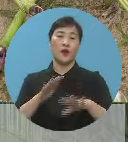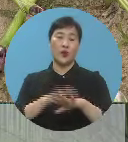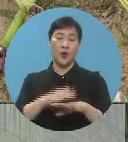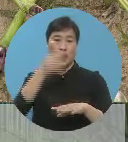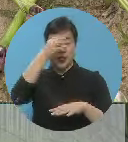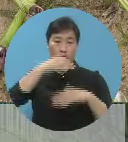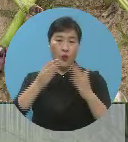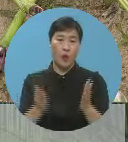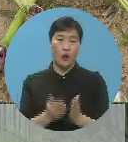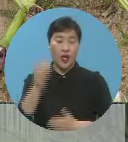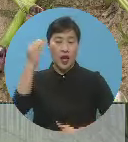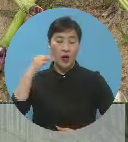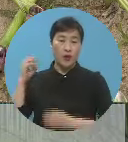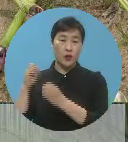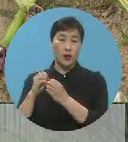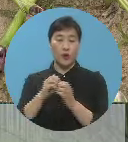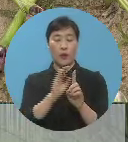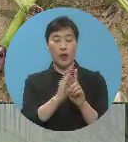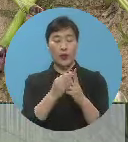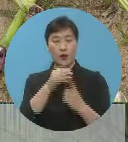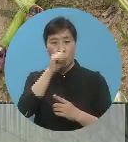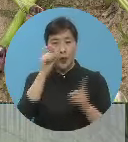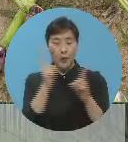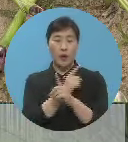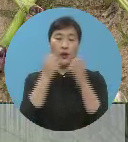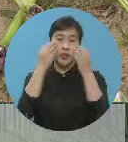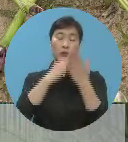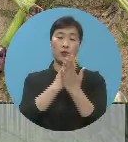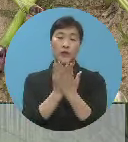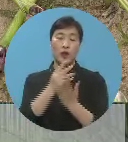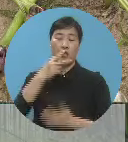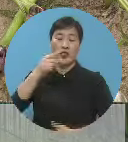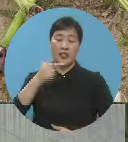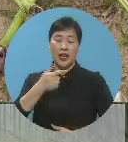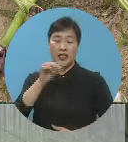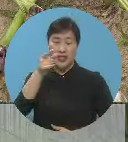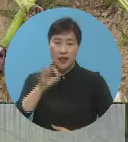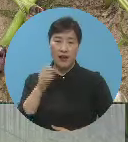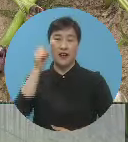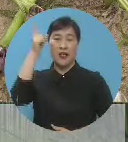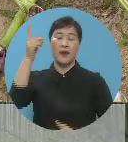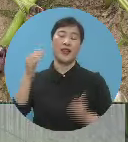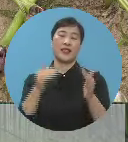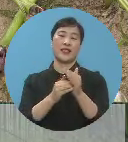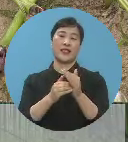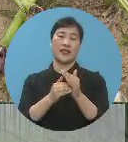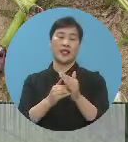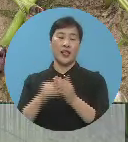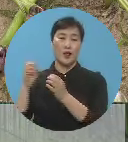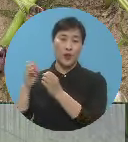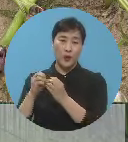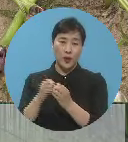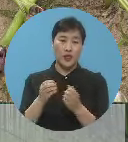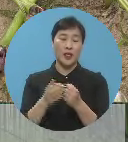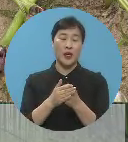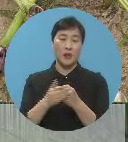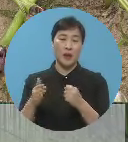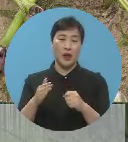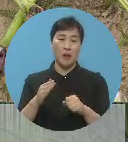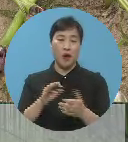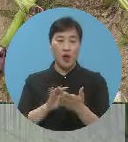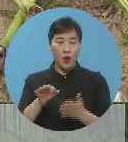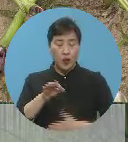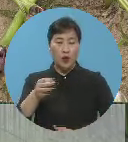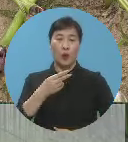전라남도 농업기술원 이 우리나라 토정 마늘을 개량한 신 품종으로 단영 을 개발했습니다 토정 이라 로열티 도 없고